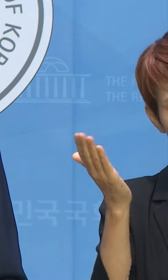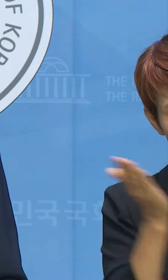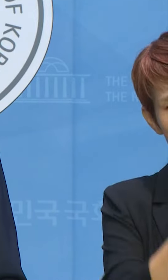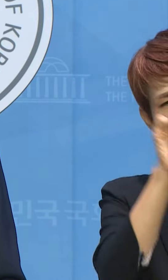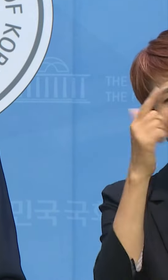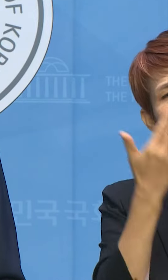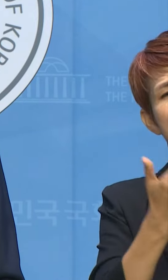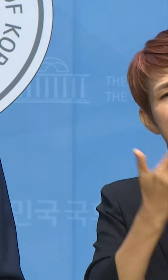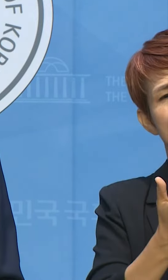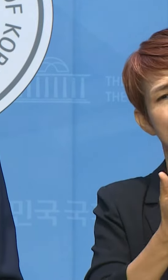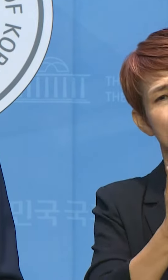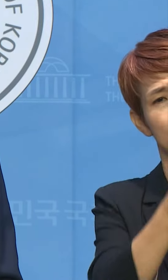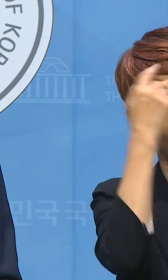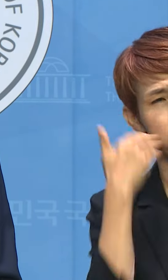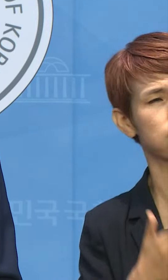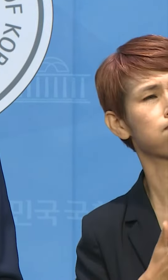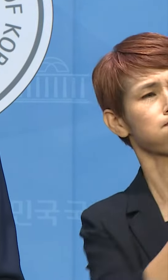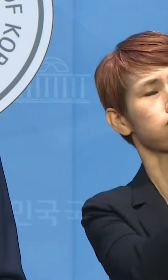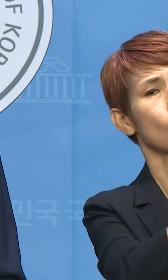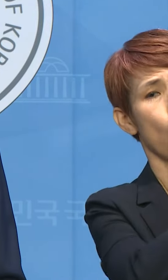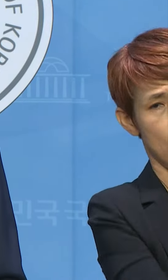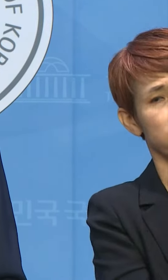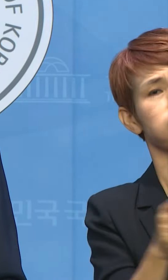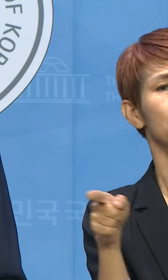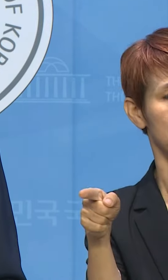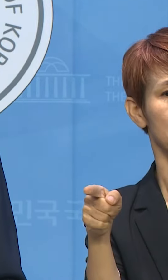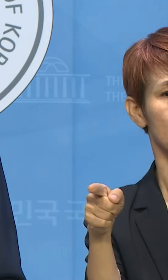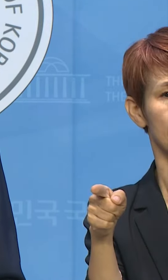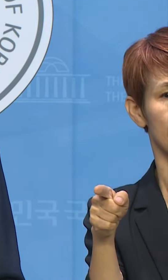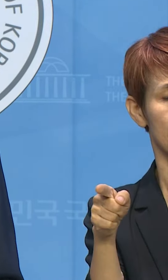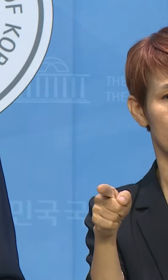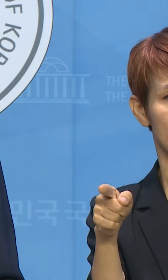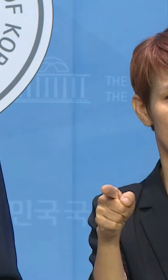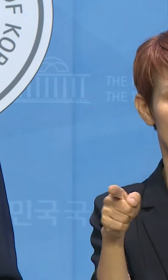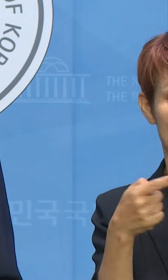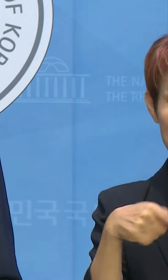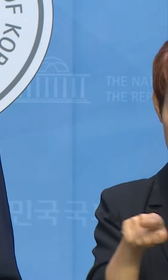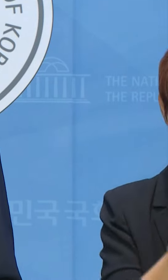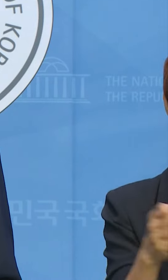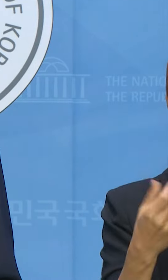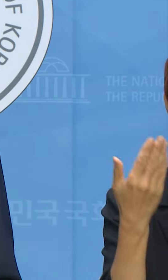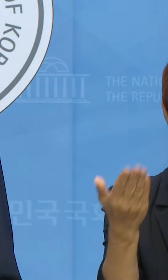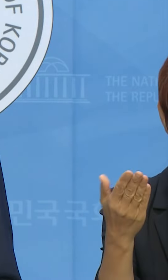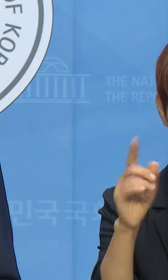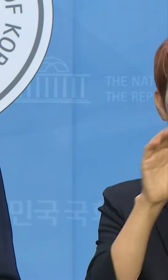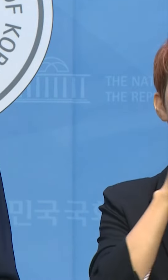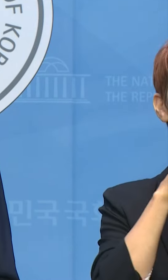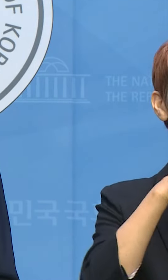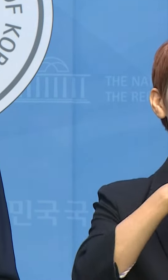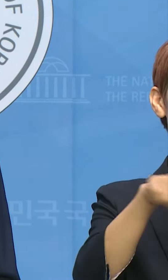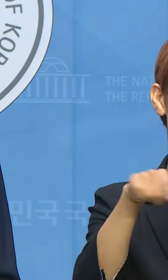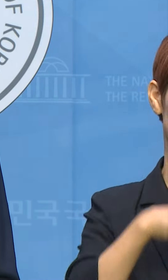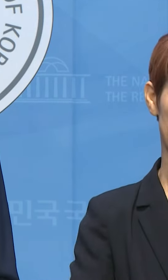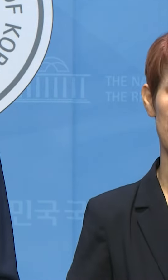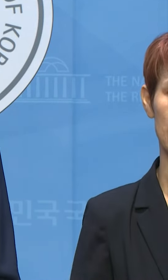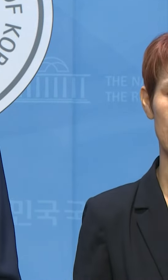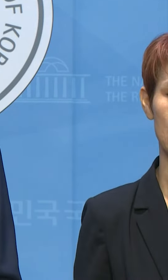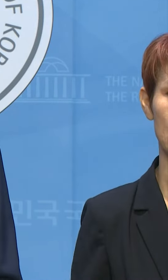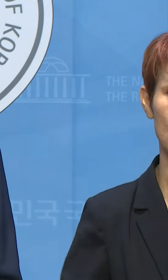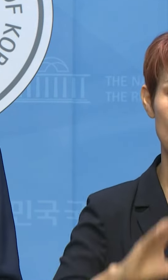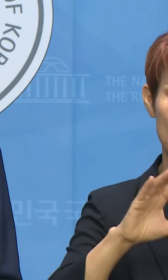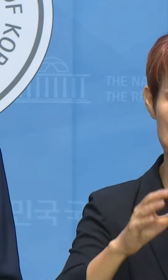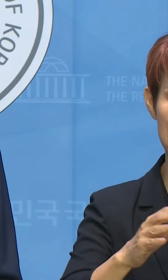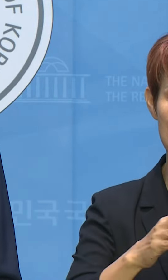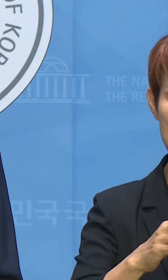국가에게 요구할 권리가 있습니다 그에 하는 것 그게로 정치입니다